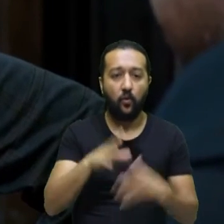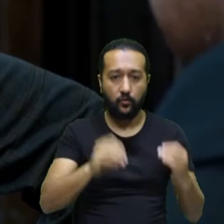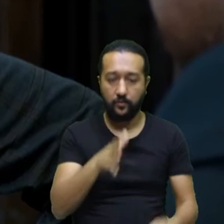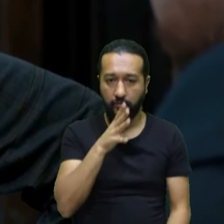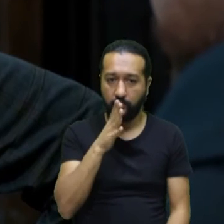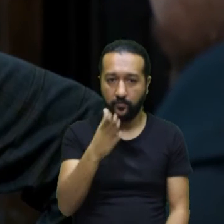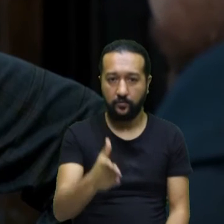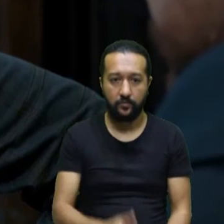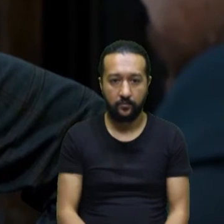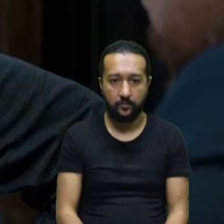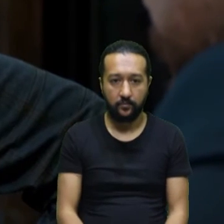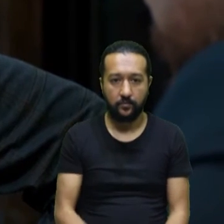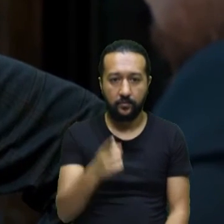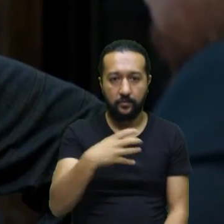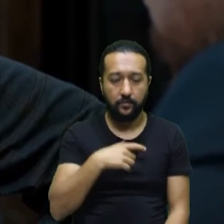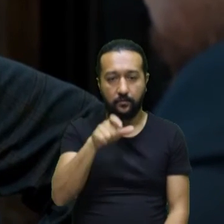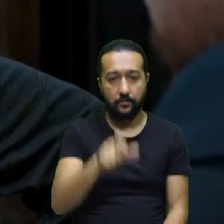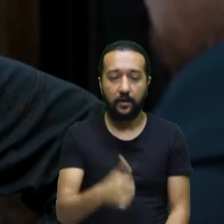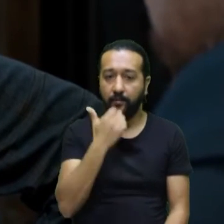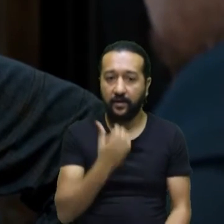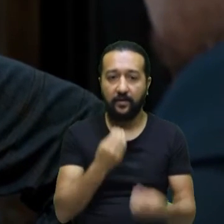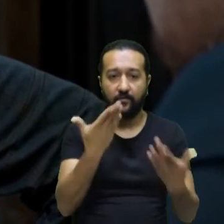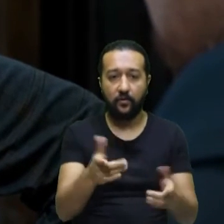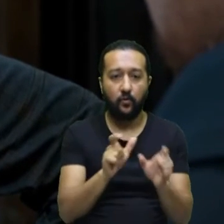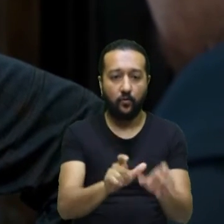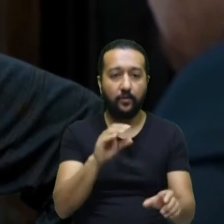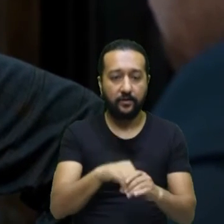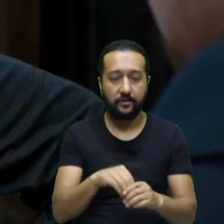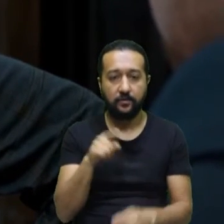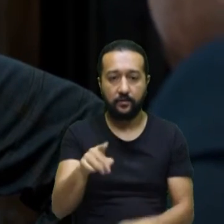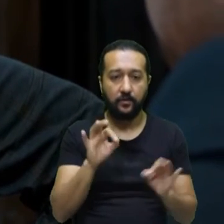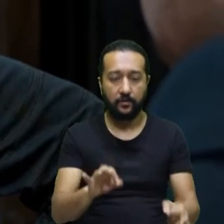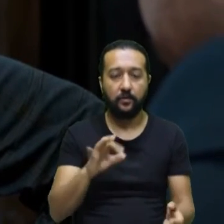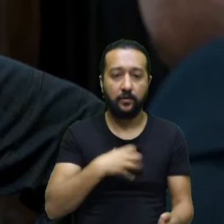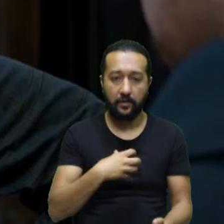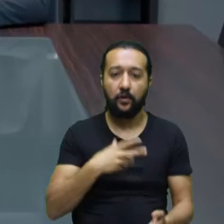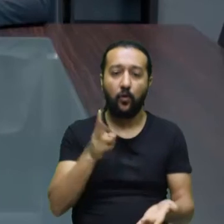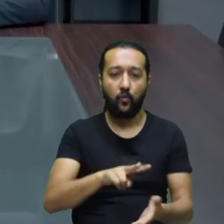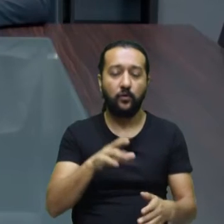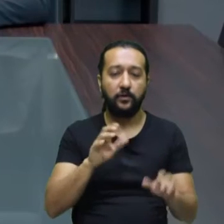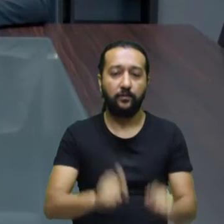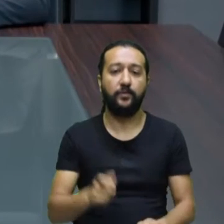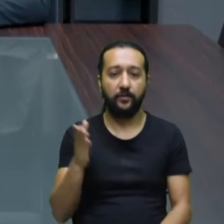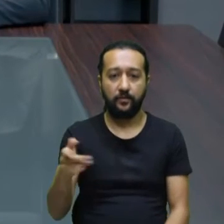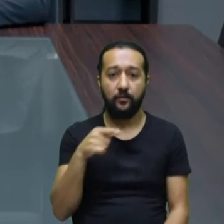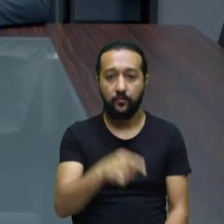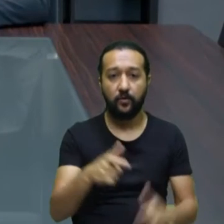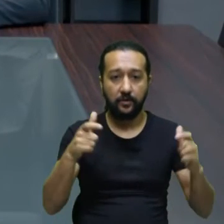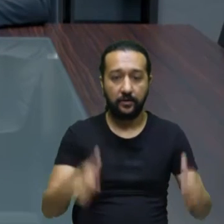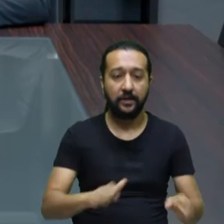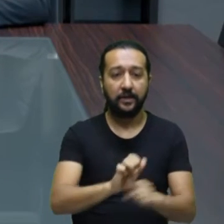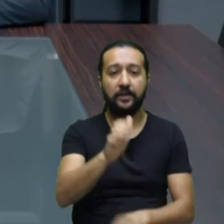edildiklerini biliyorsun. Kendilerine emanet edilenleri korumak için bedenlerini siper ettiler. Bu